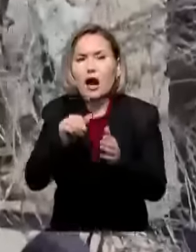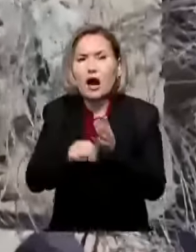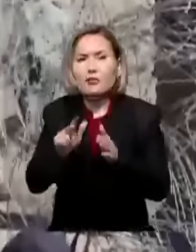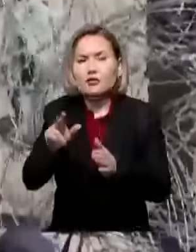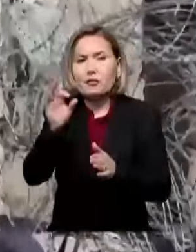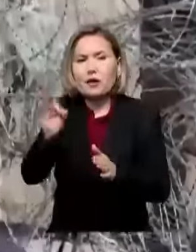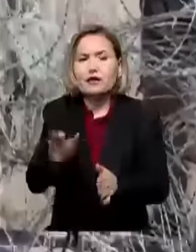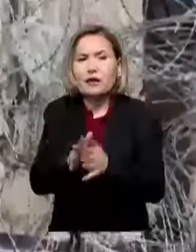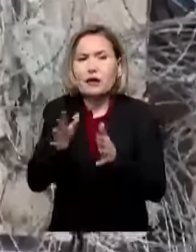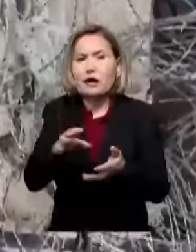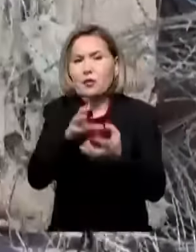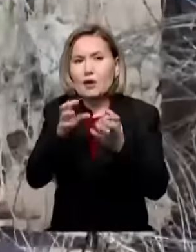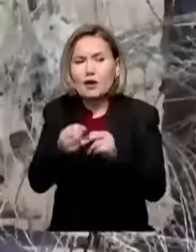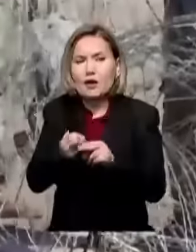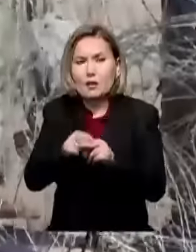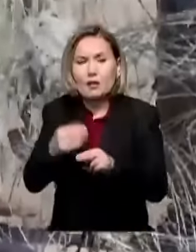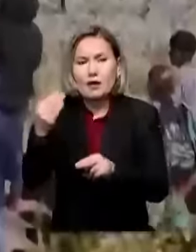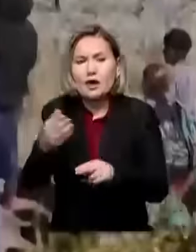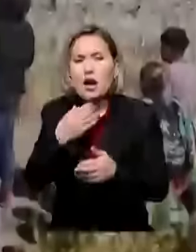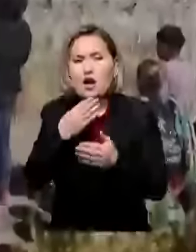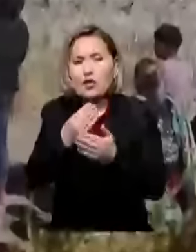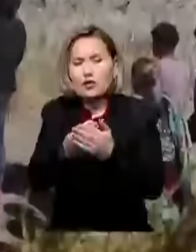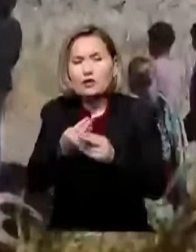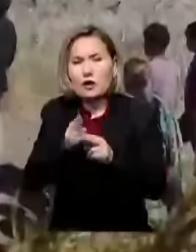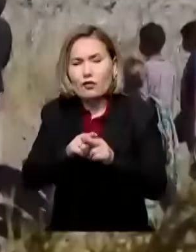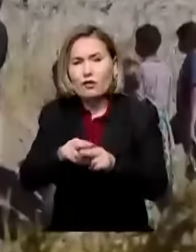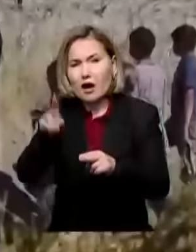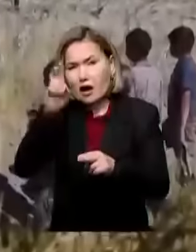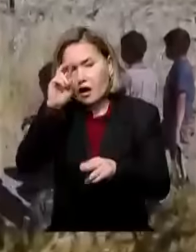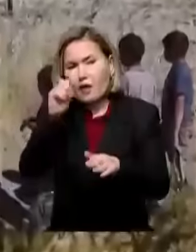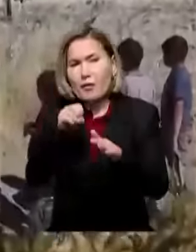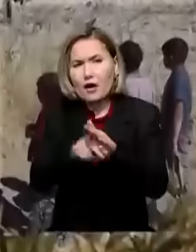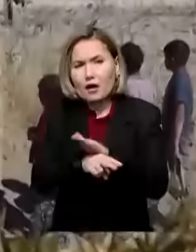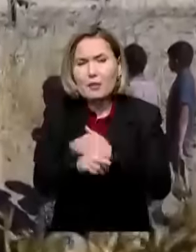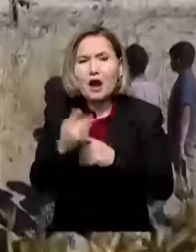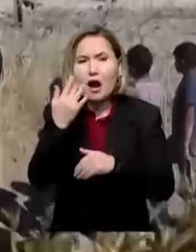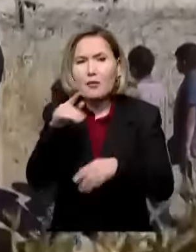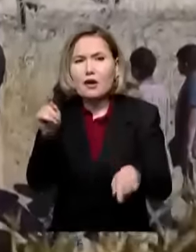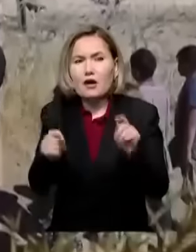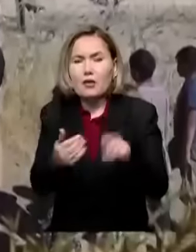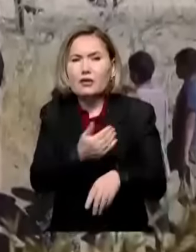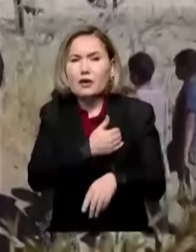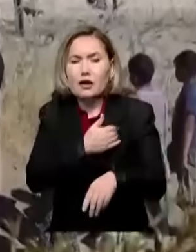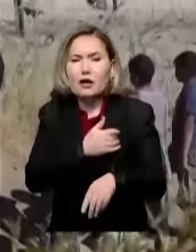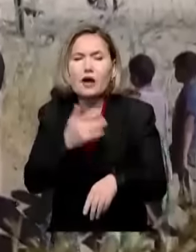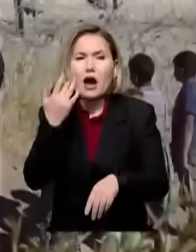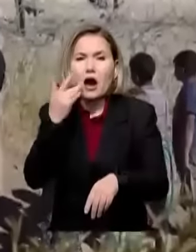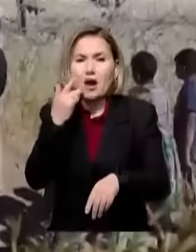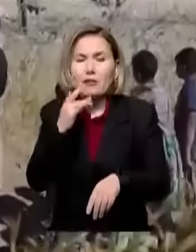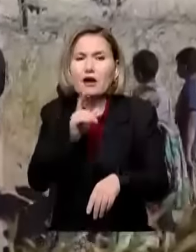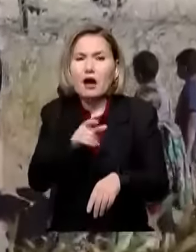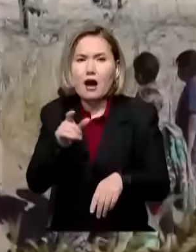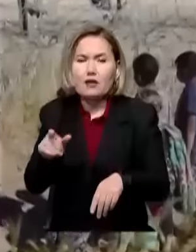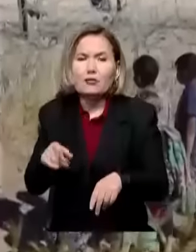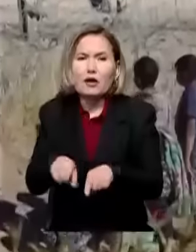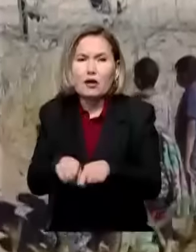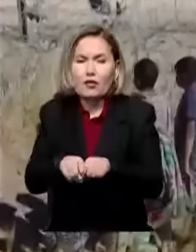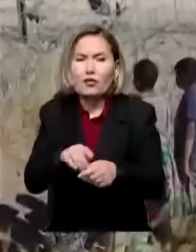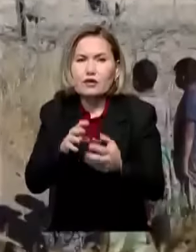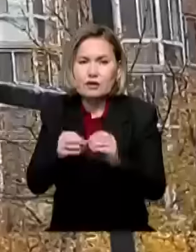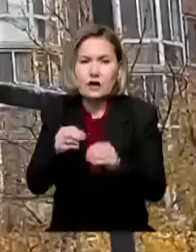63%-ға артық. Олардың ішінде өз елінде қудалауға ұшырап, пана іздегендерді америкалық арман жетелеп шекараны заңсыз